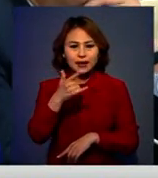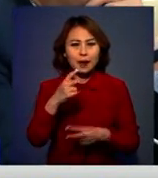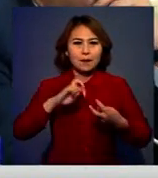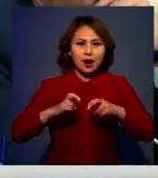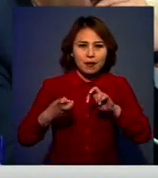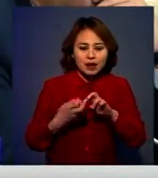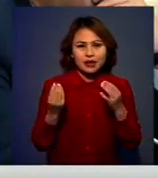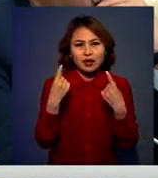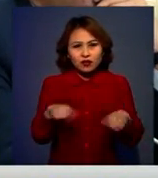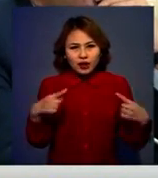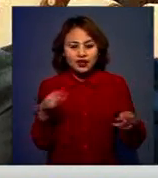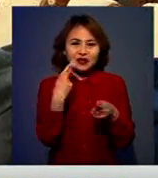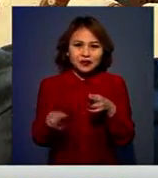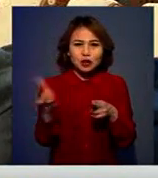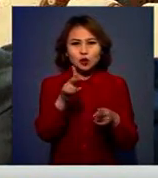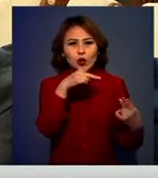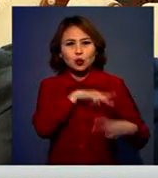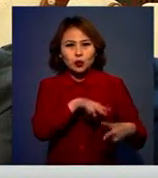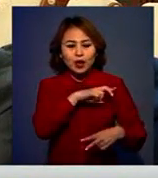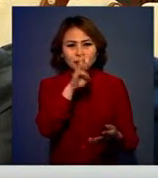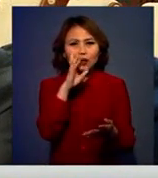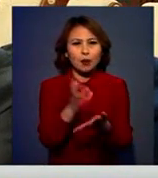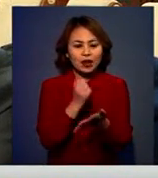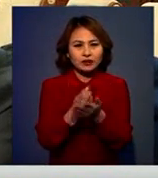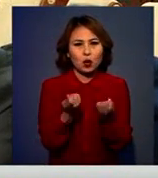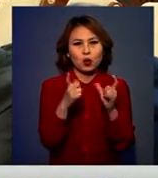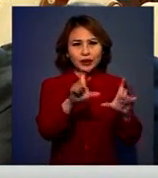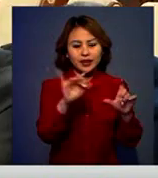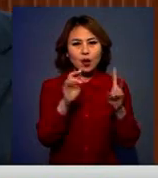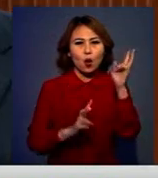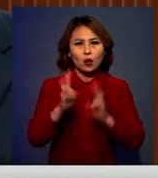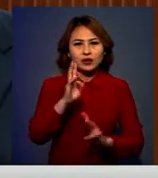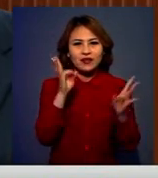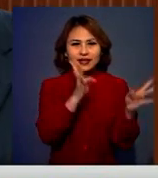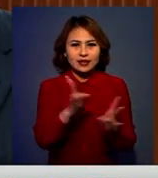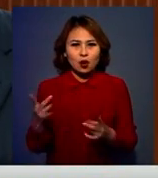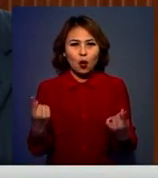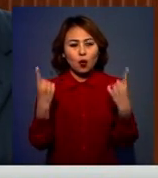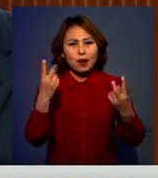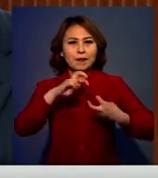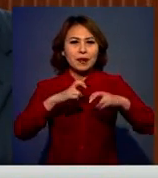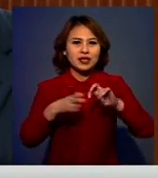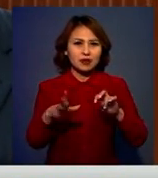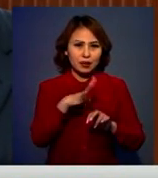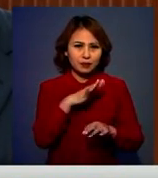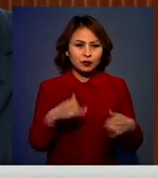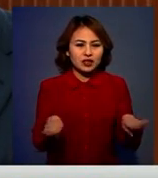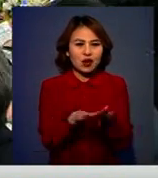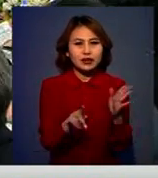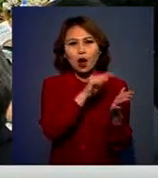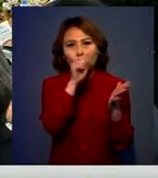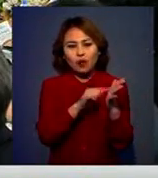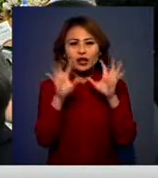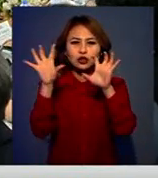мәселесін, сондай-ақ зиянды жағдайда еңбек етушілердің жалақысын көбейту, өндірістік жарақат сынды күрделі мәселе көтерді. Бұл